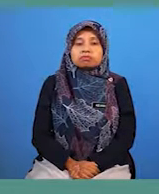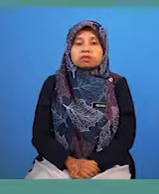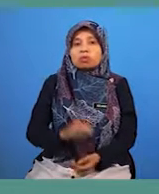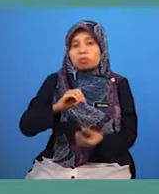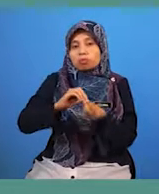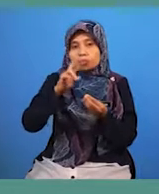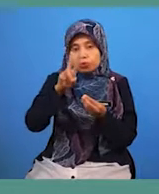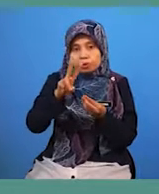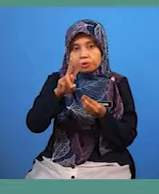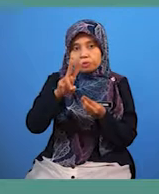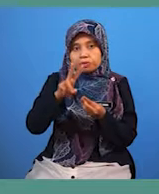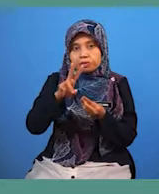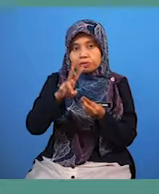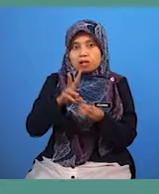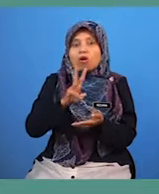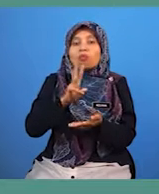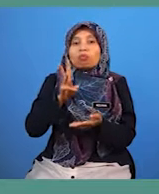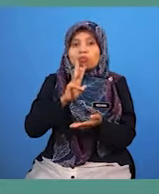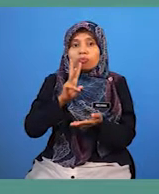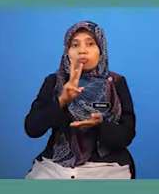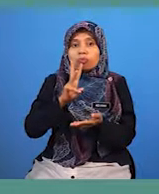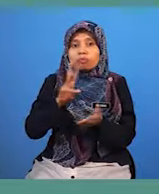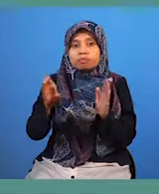Peralatan yang kedua adalah water sampler.